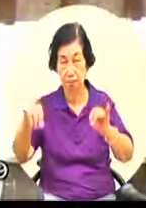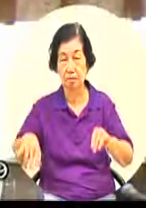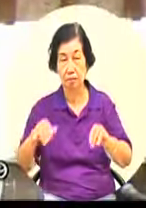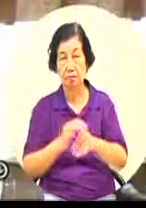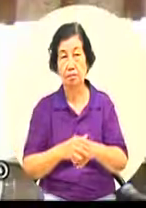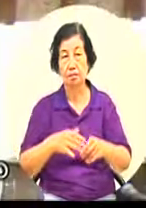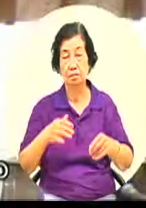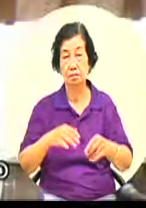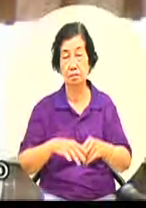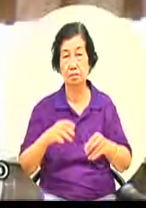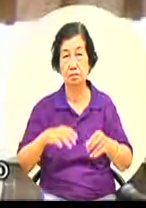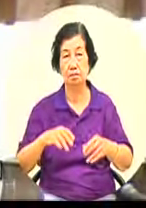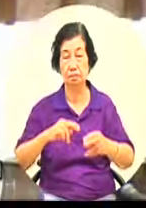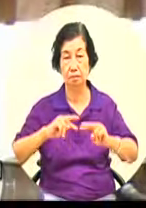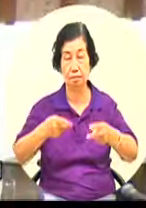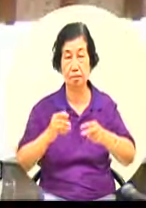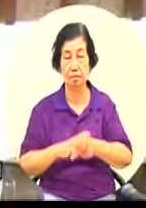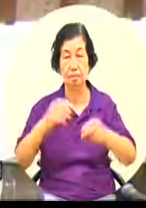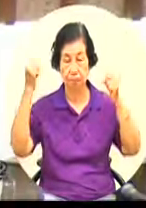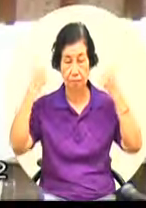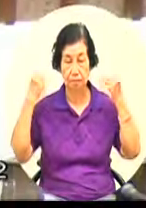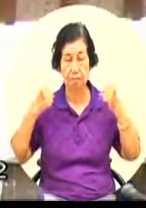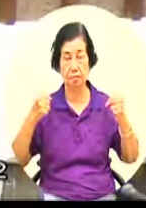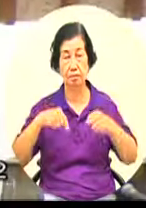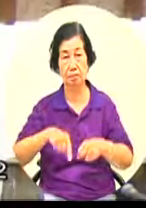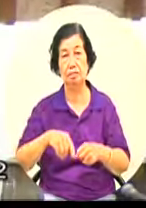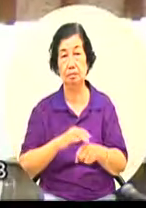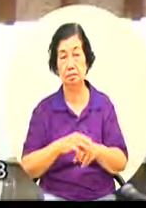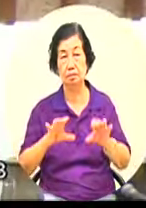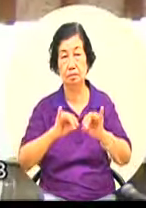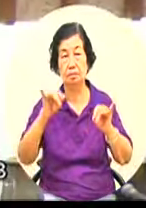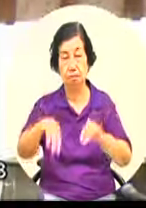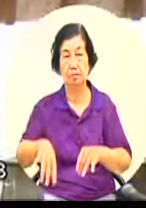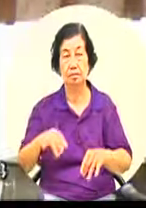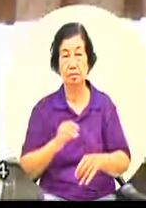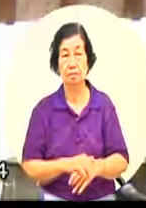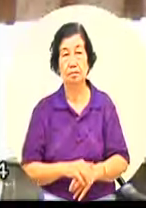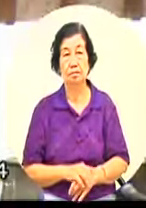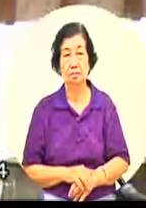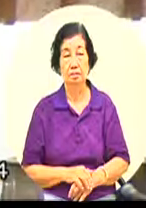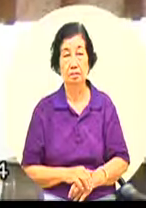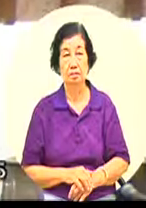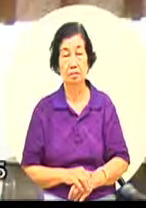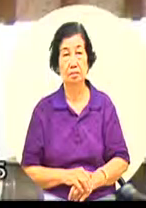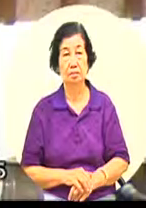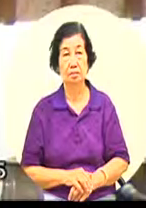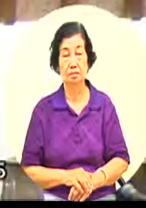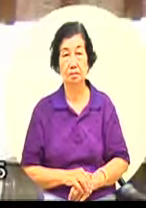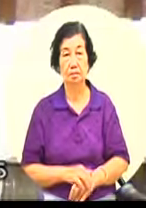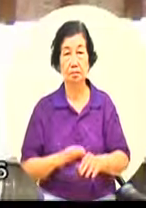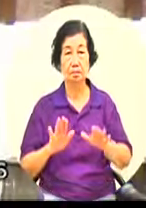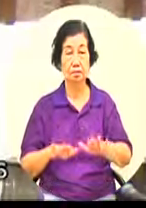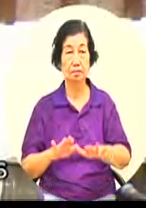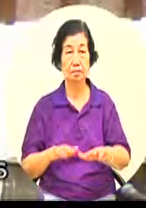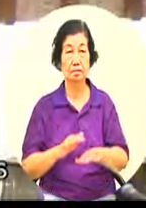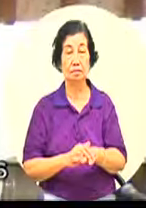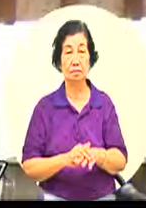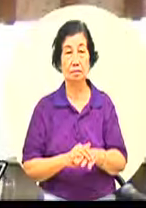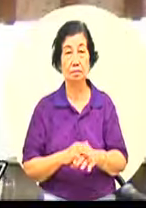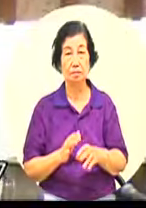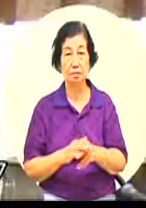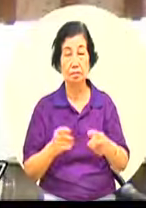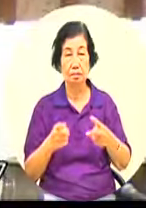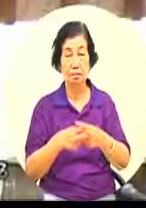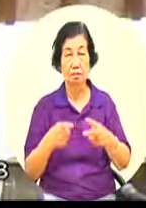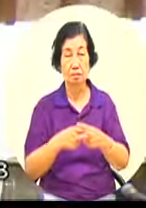后跟我这边做报告，谢谢，请坐。那本席这边啊，除了目前小学生的这些或